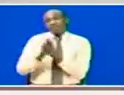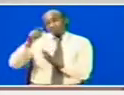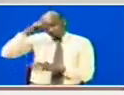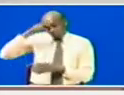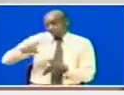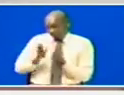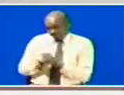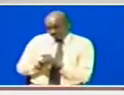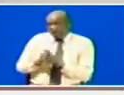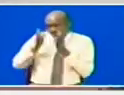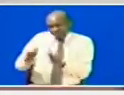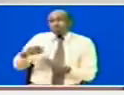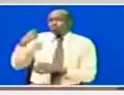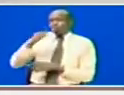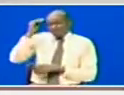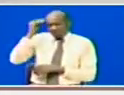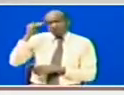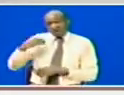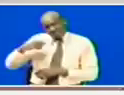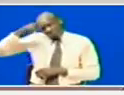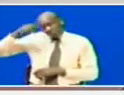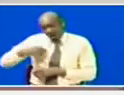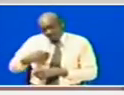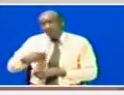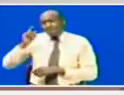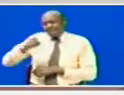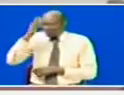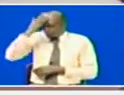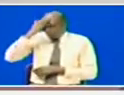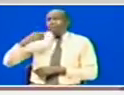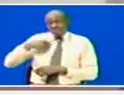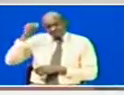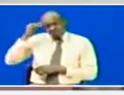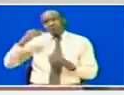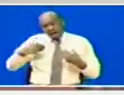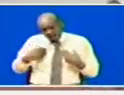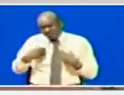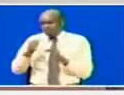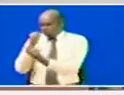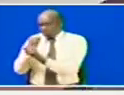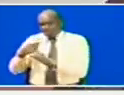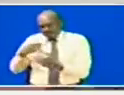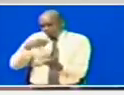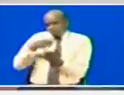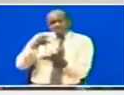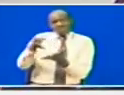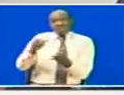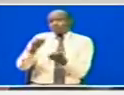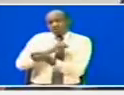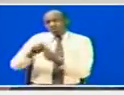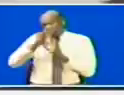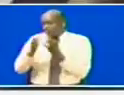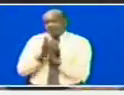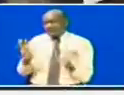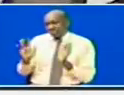langu nafikiria mtu aliyeelimika, mtu mstaarabu na hekima, lazima pia jinsia yake aweze kuioanisha na taaluma yake ili kwamba asije kuwa